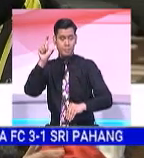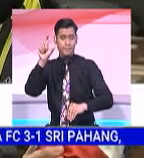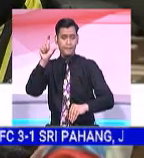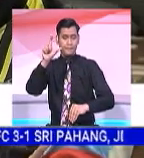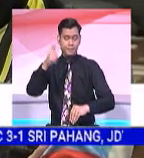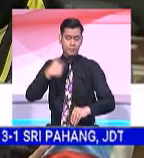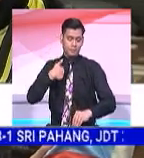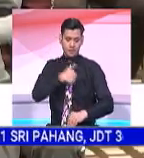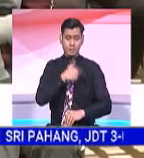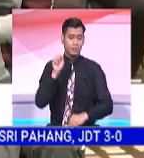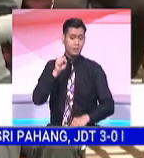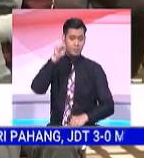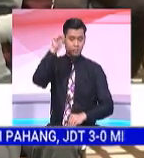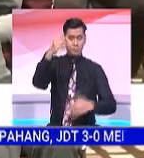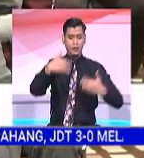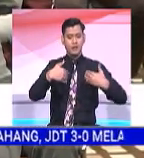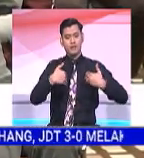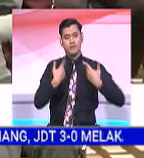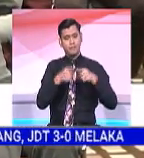laporan.